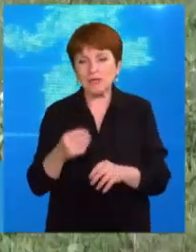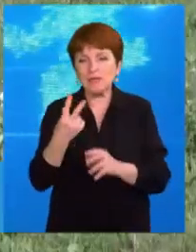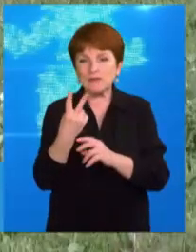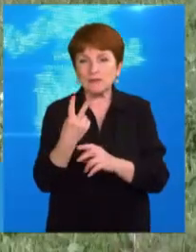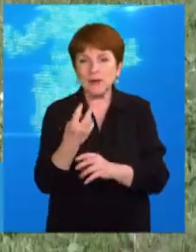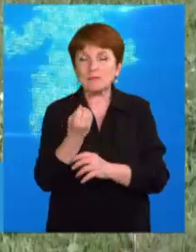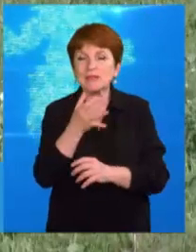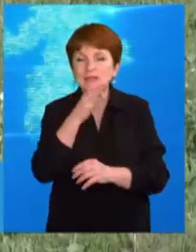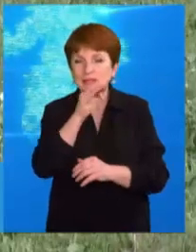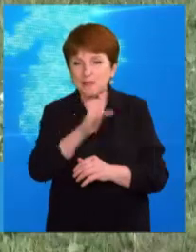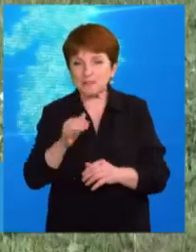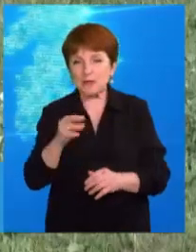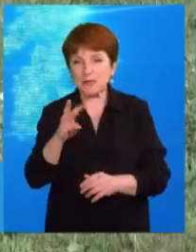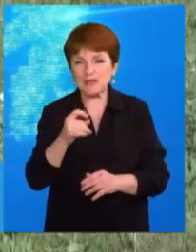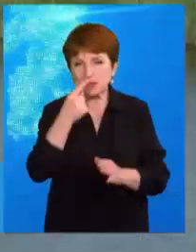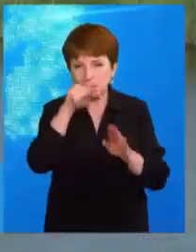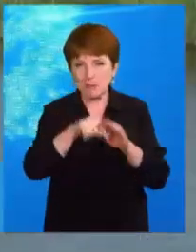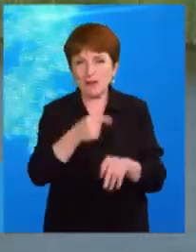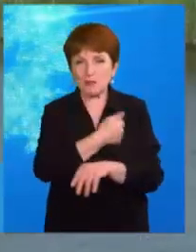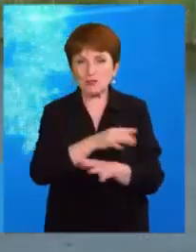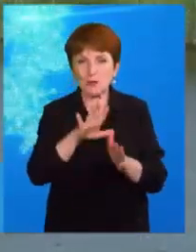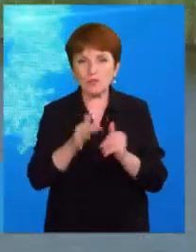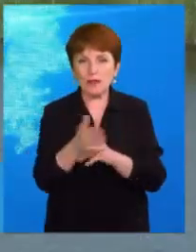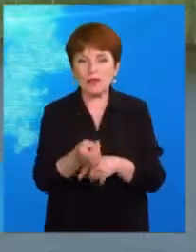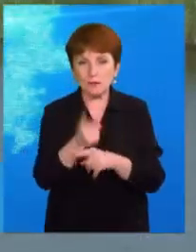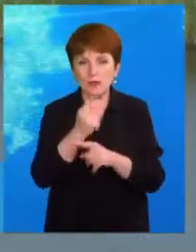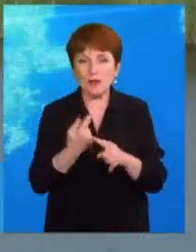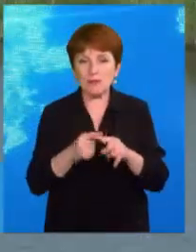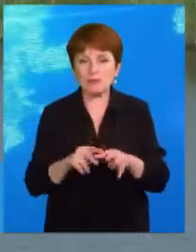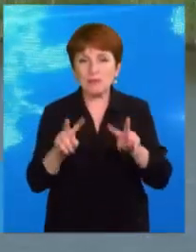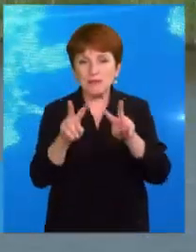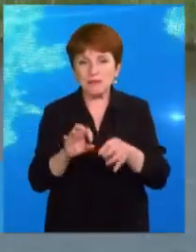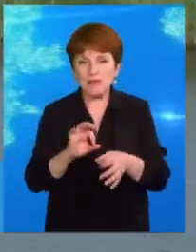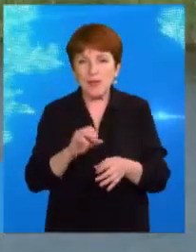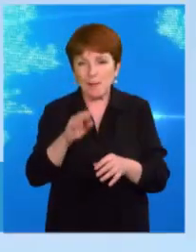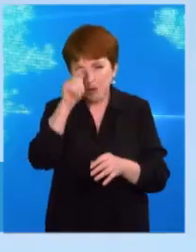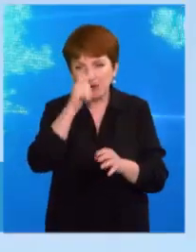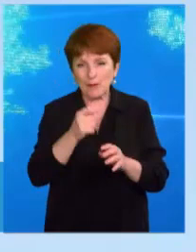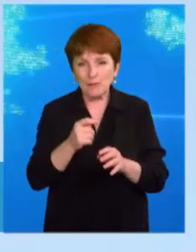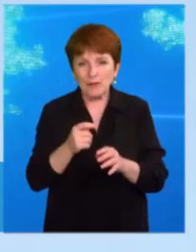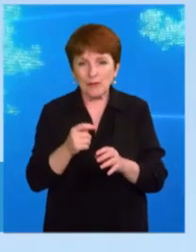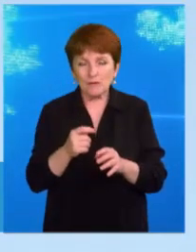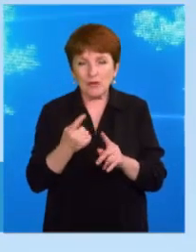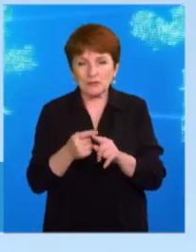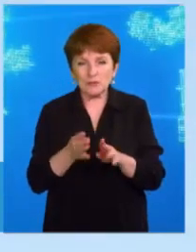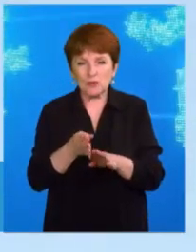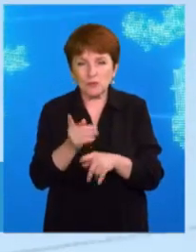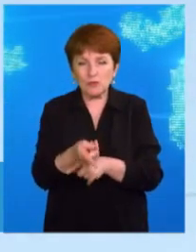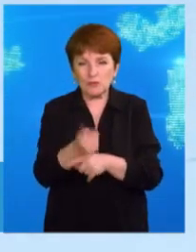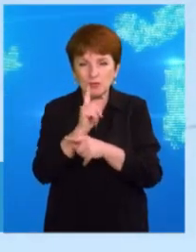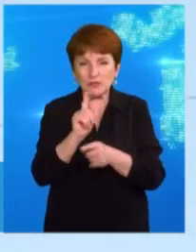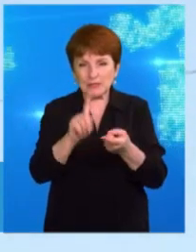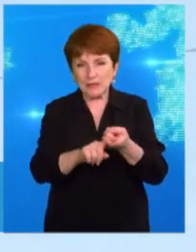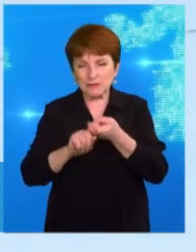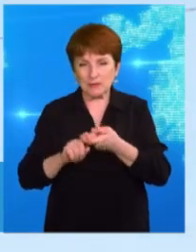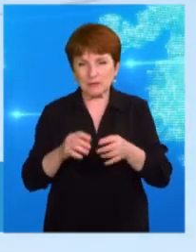15-летних подростка из Миасса попали в больницу после рыбалки. По данным Следственного комитета, парни рыбачили на реке, и один из них удочкой зацепился за